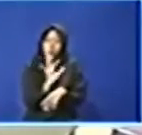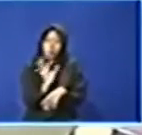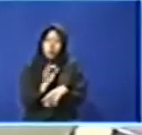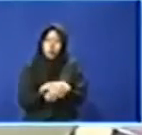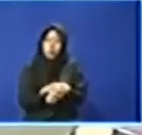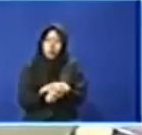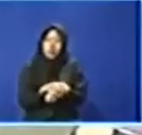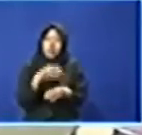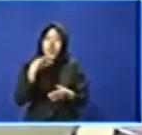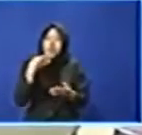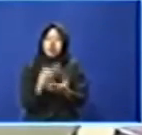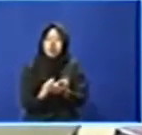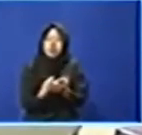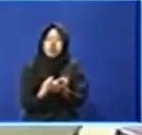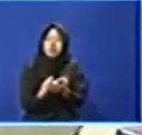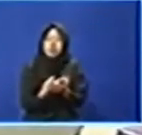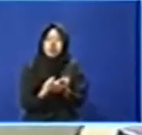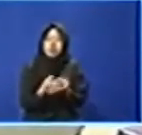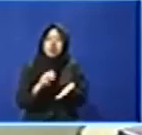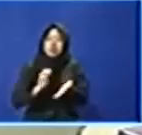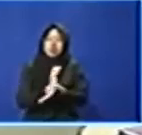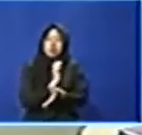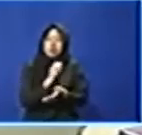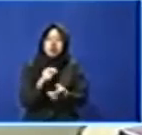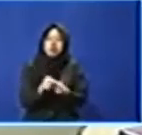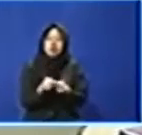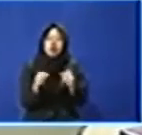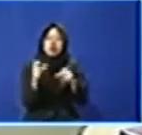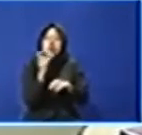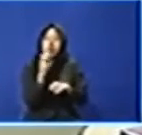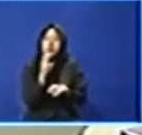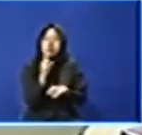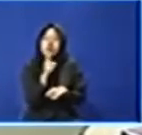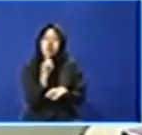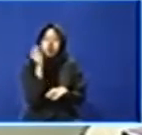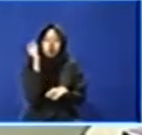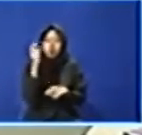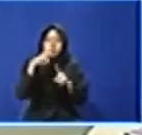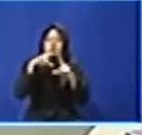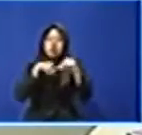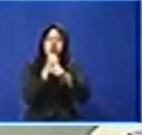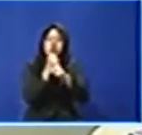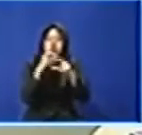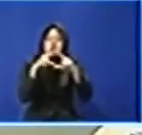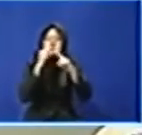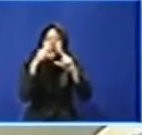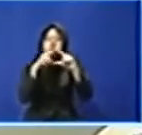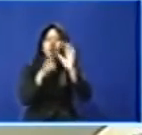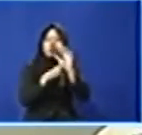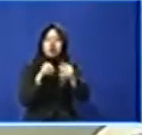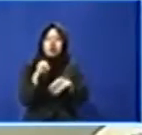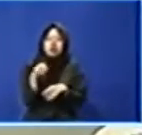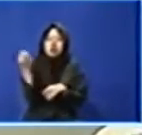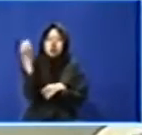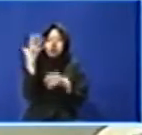Oh yaudah makasih tapi berikan kesempatan kepada paslon nomor urut 1 untuk bisa berikan tanggapan atas jawaban yang telah di